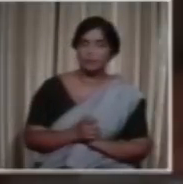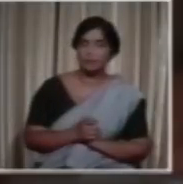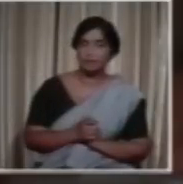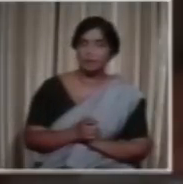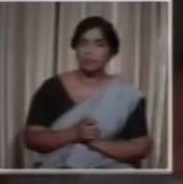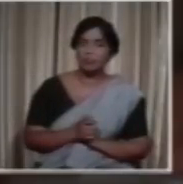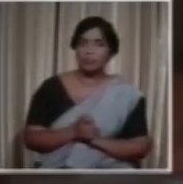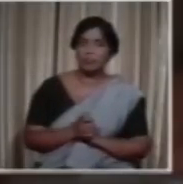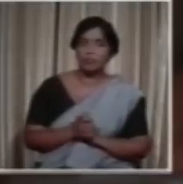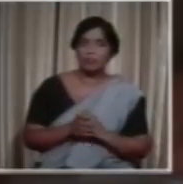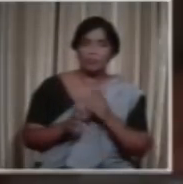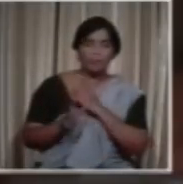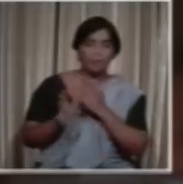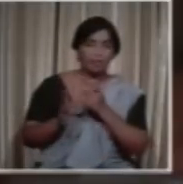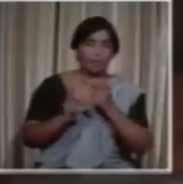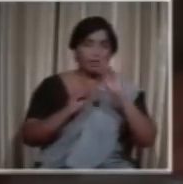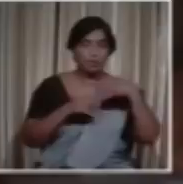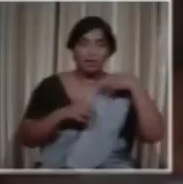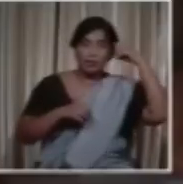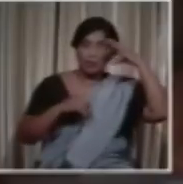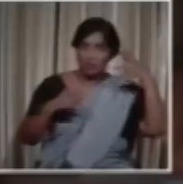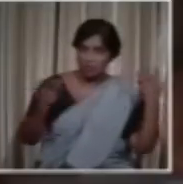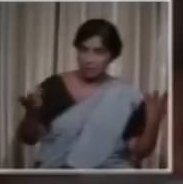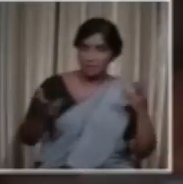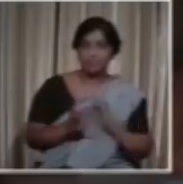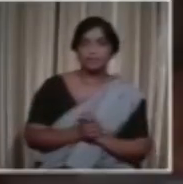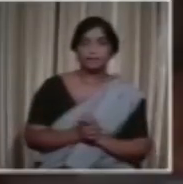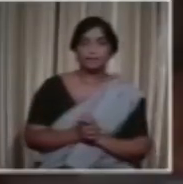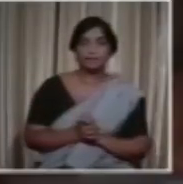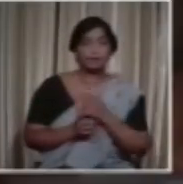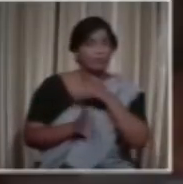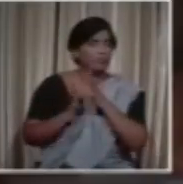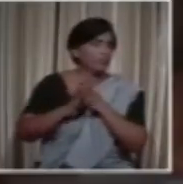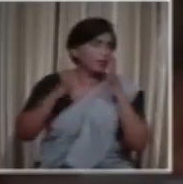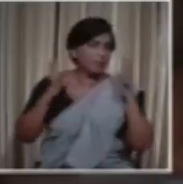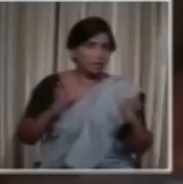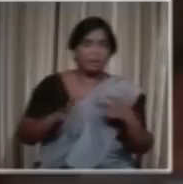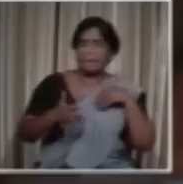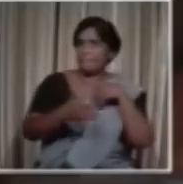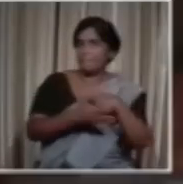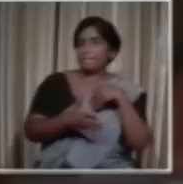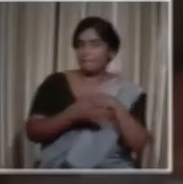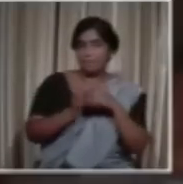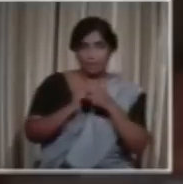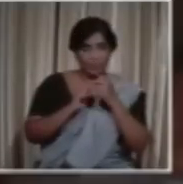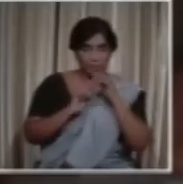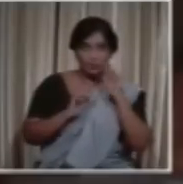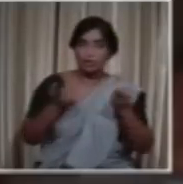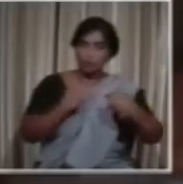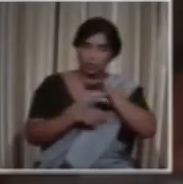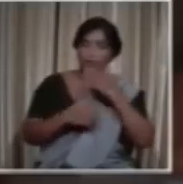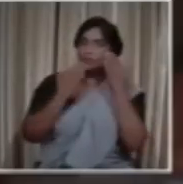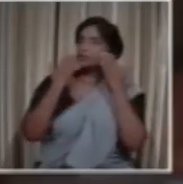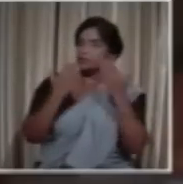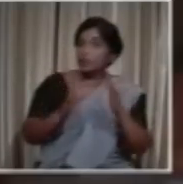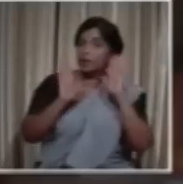ෆුවල් ටික නැහැ ඉලෙක්ට්‍රිසිටි එක නැහැ ඔවුන් දිස්ථාමත්ම දැඩි පීඩනයකට ලක් වෙලා තියෙනවා අපි හැමෝටම පේනවා